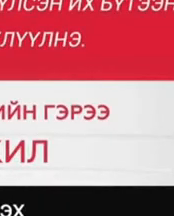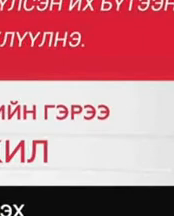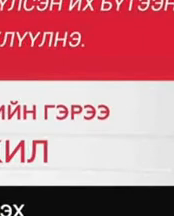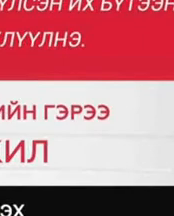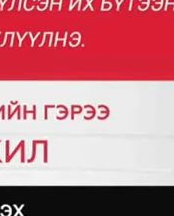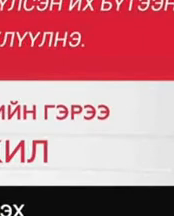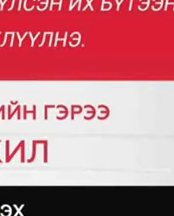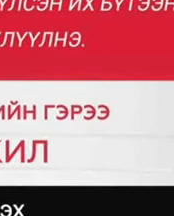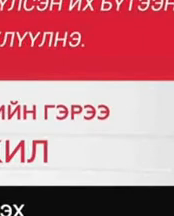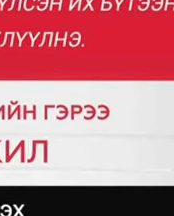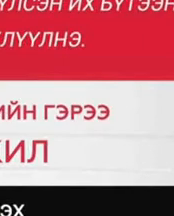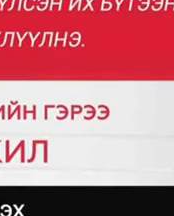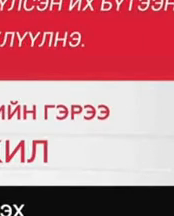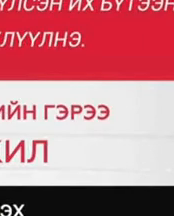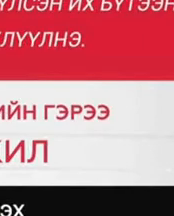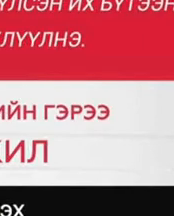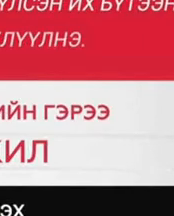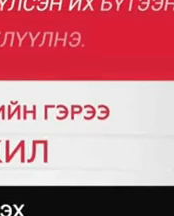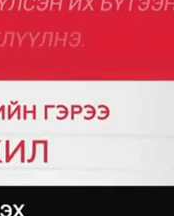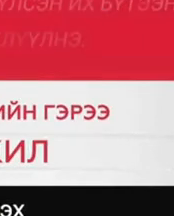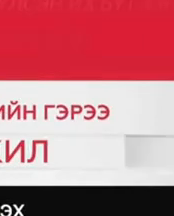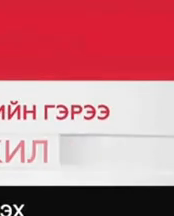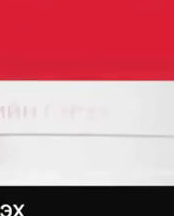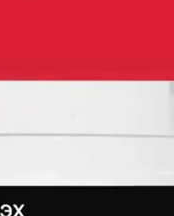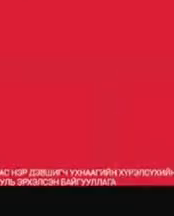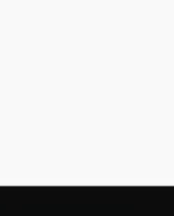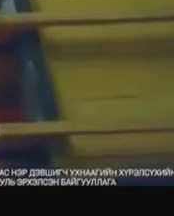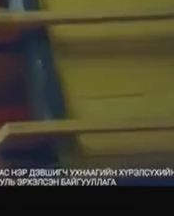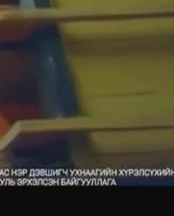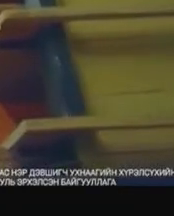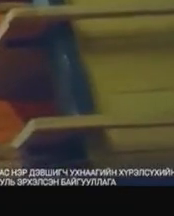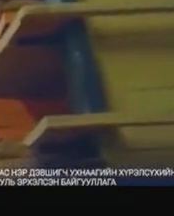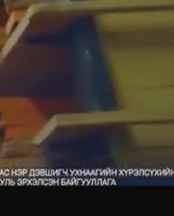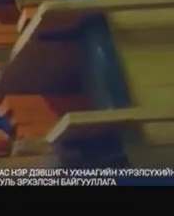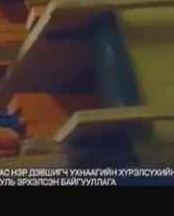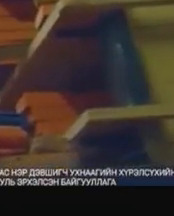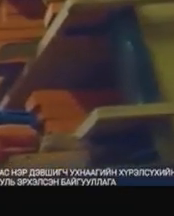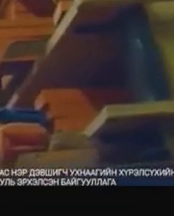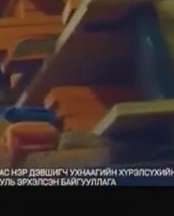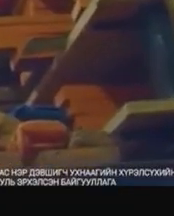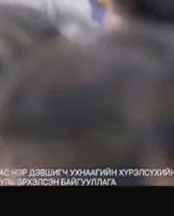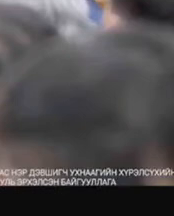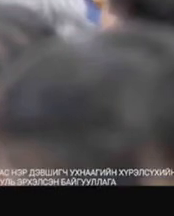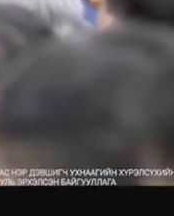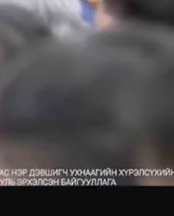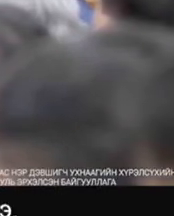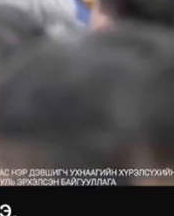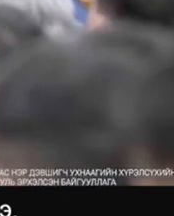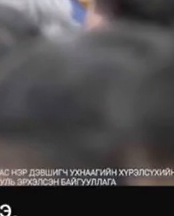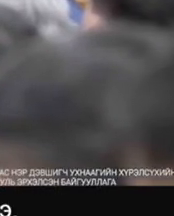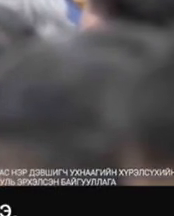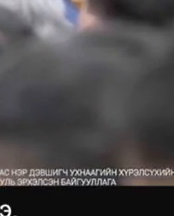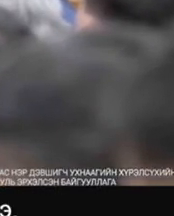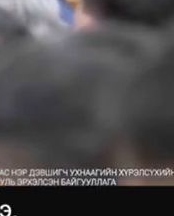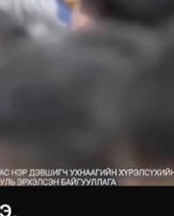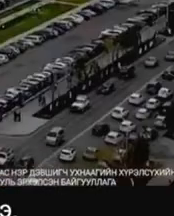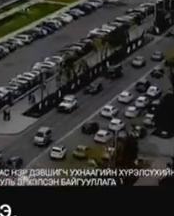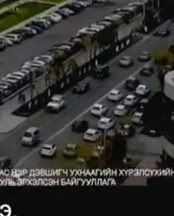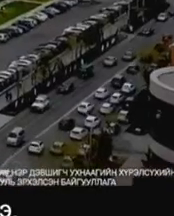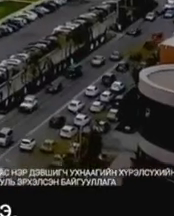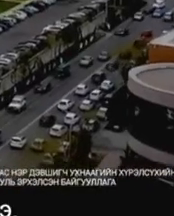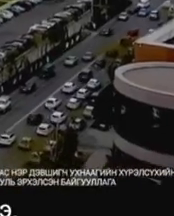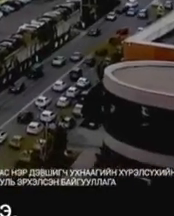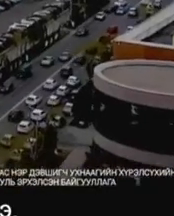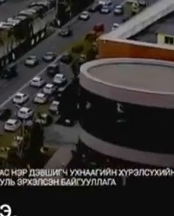дэмжин. Дэлхийд танигдсан соёл урлагийн Монгол брендийг хөгжүүлэх соёлын бүтээлч үйлдвэрлэлийн цогцлбор байгуулан соёлын салбарт